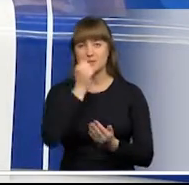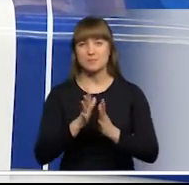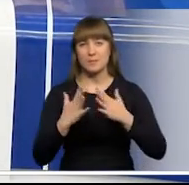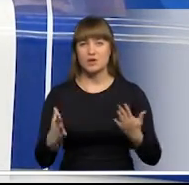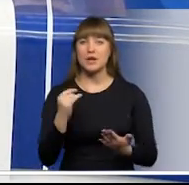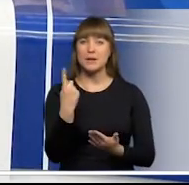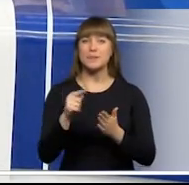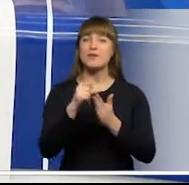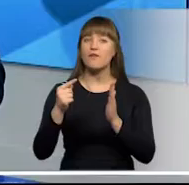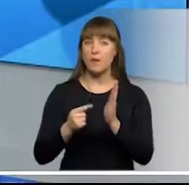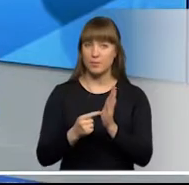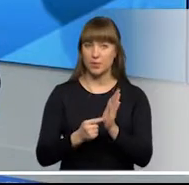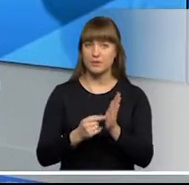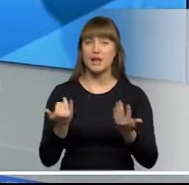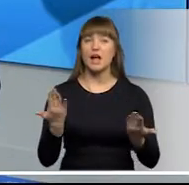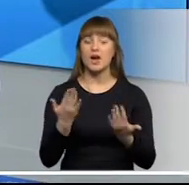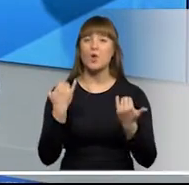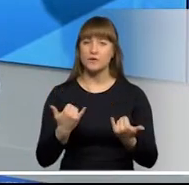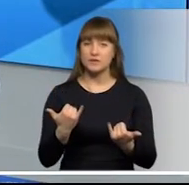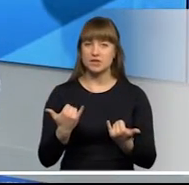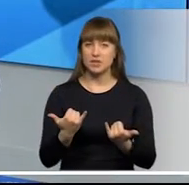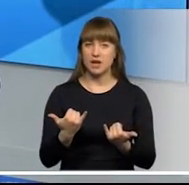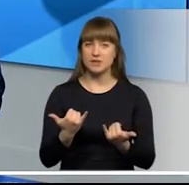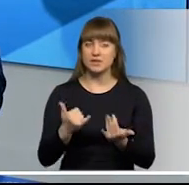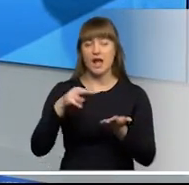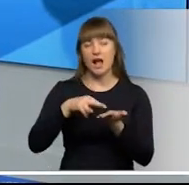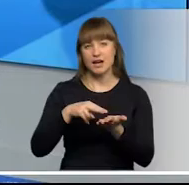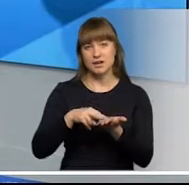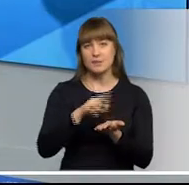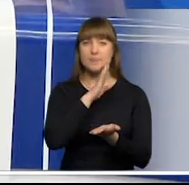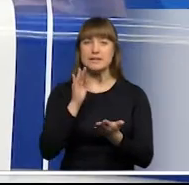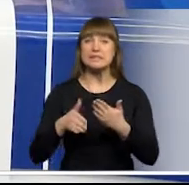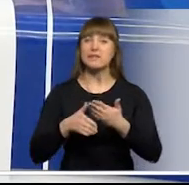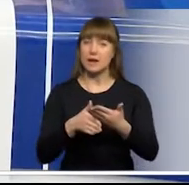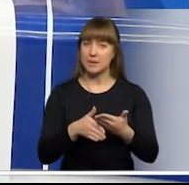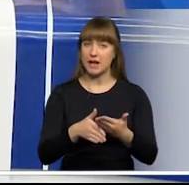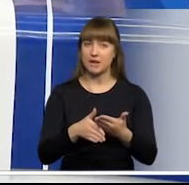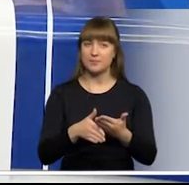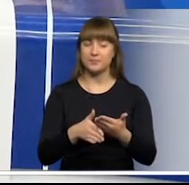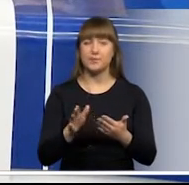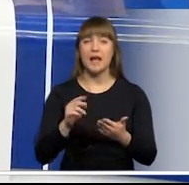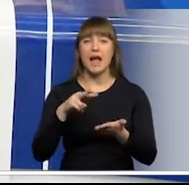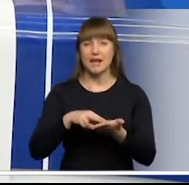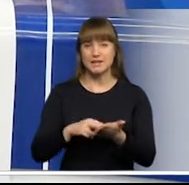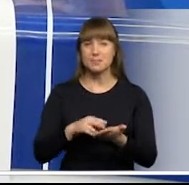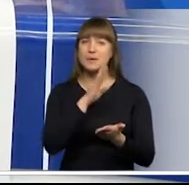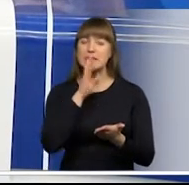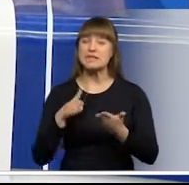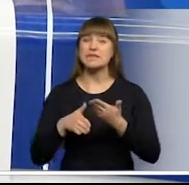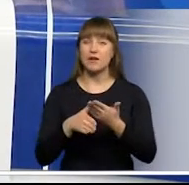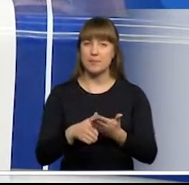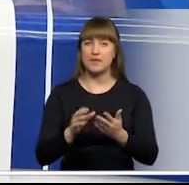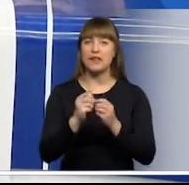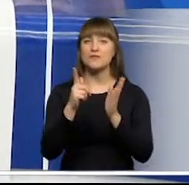вопрос. Собственно, каков сейчас размер материнского капитала? Размер материнского капитала в 2017